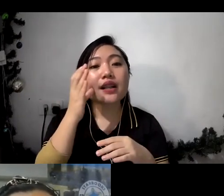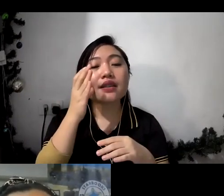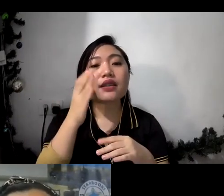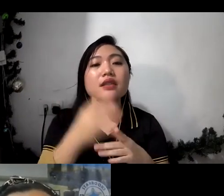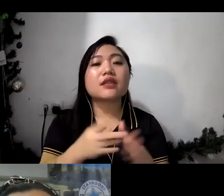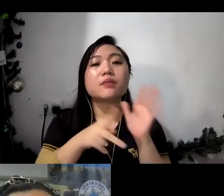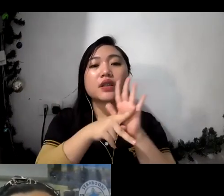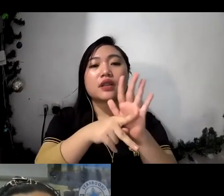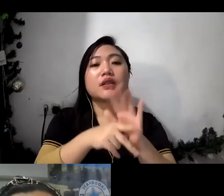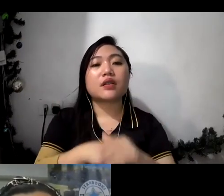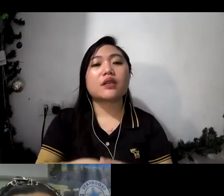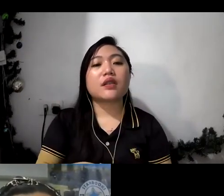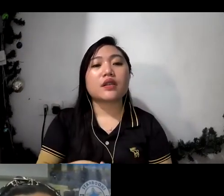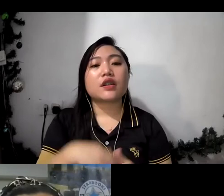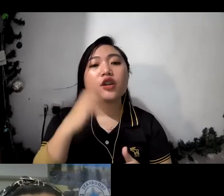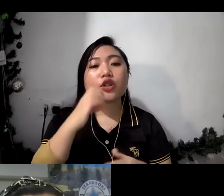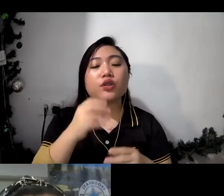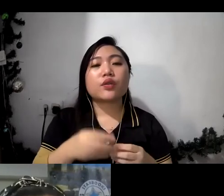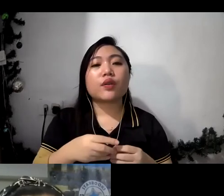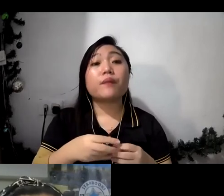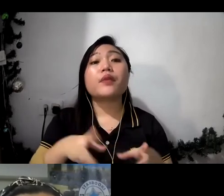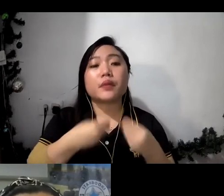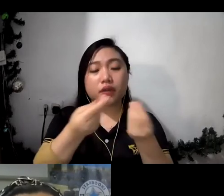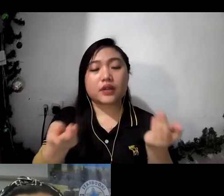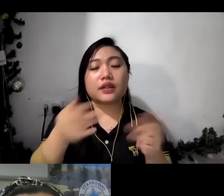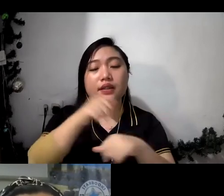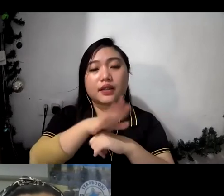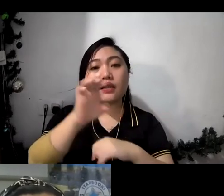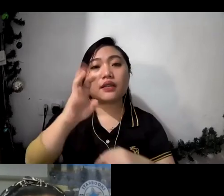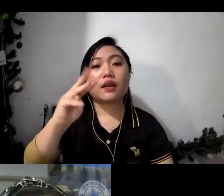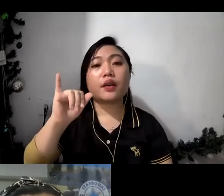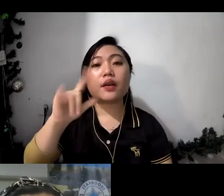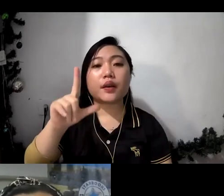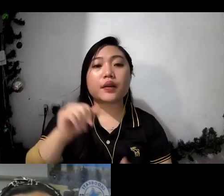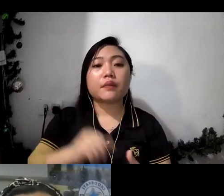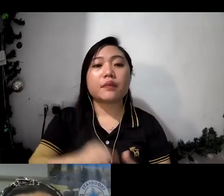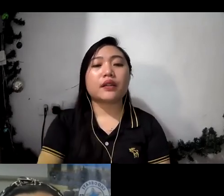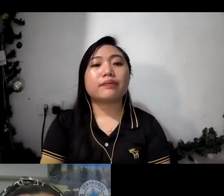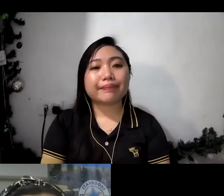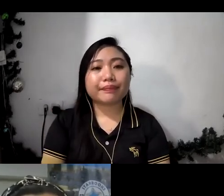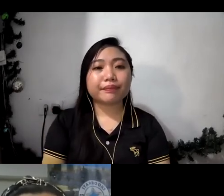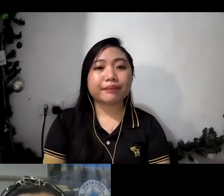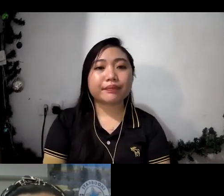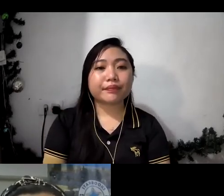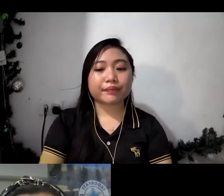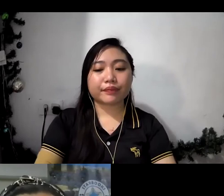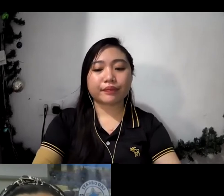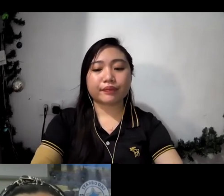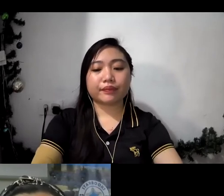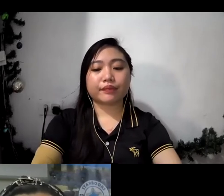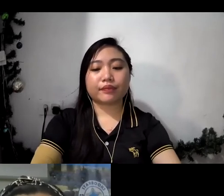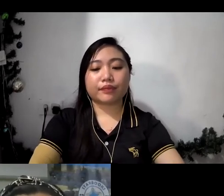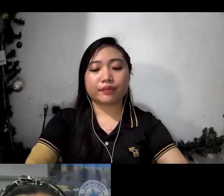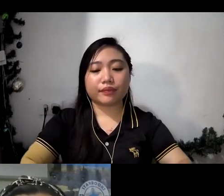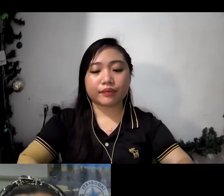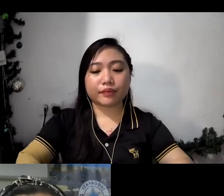mentioned, ipapadala po namin sa inyong emails yung presentation ni ma'am. Yeah. At so, pasensya na po, may portion